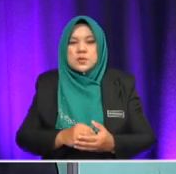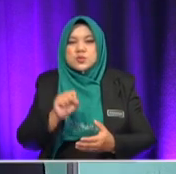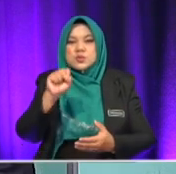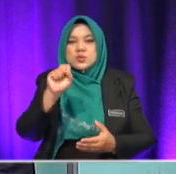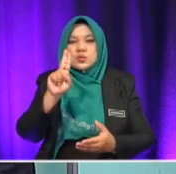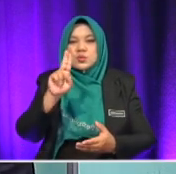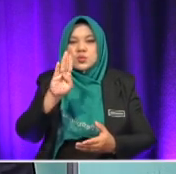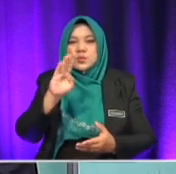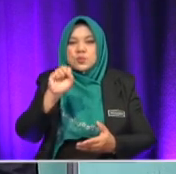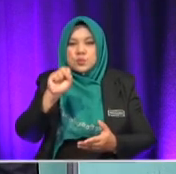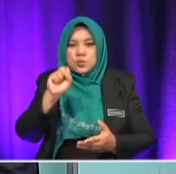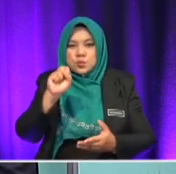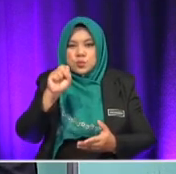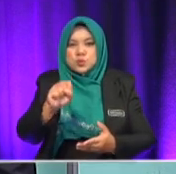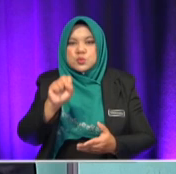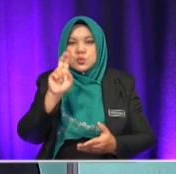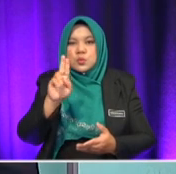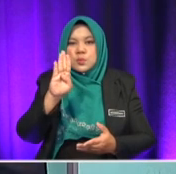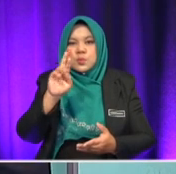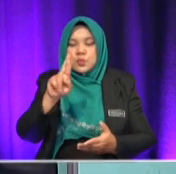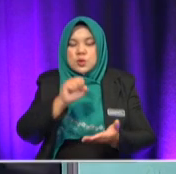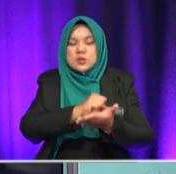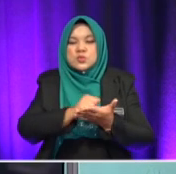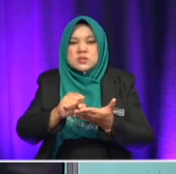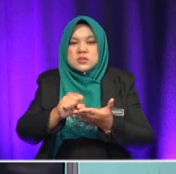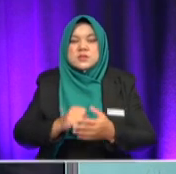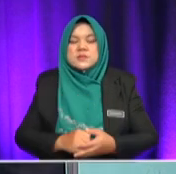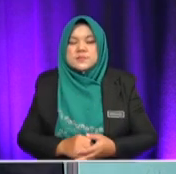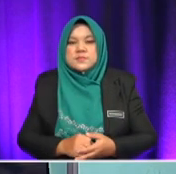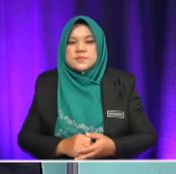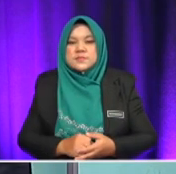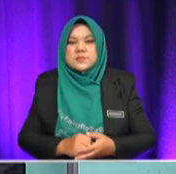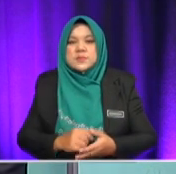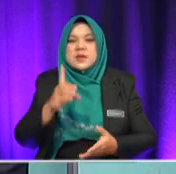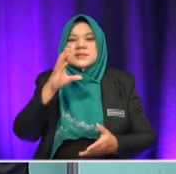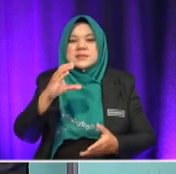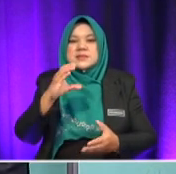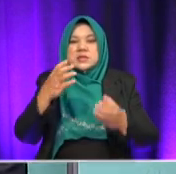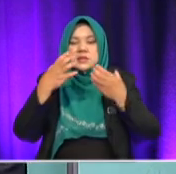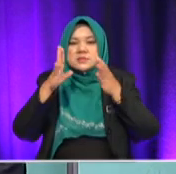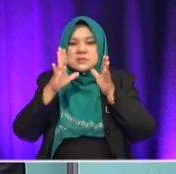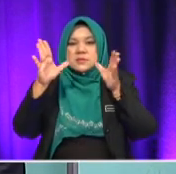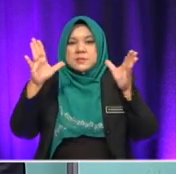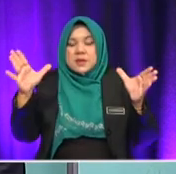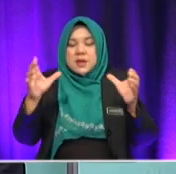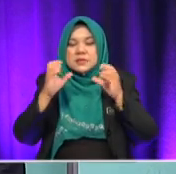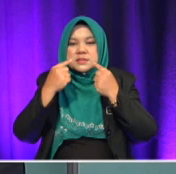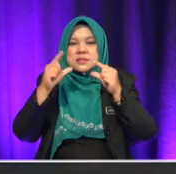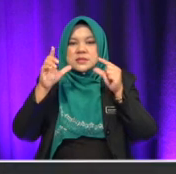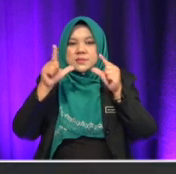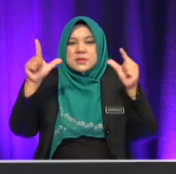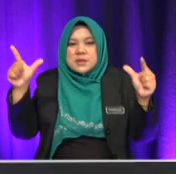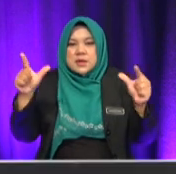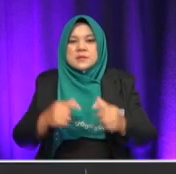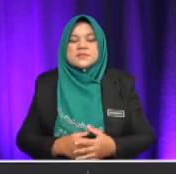Suci berkat dan berkembang dan si Cemerlang Gemilang dan terbilang oke apa jawabannya siapa tidak jawab